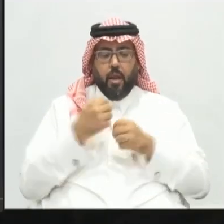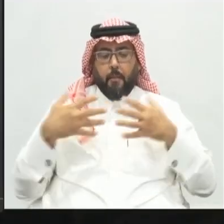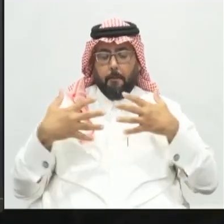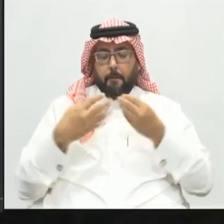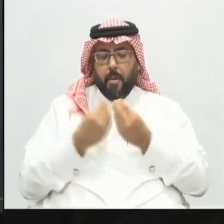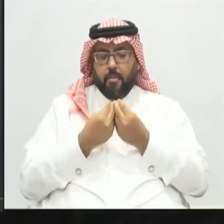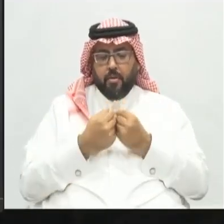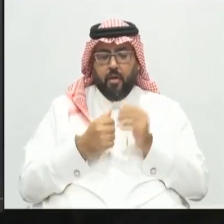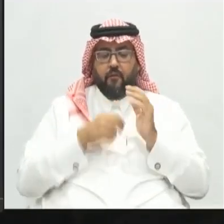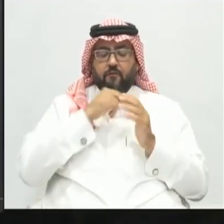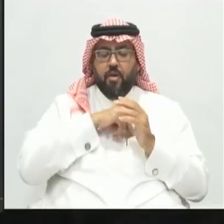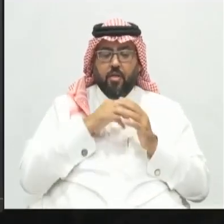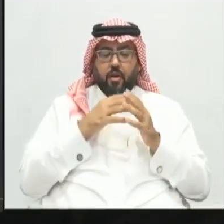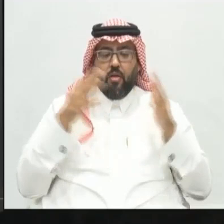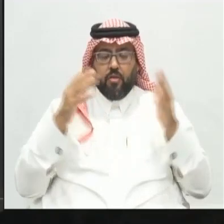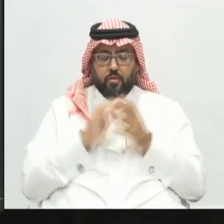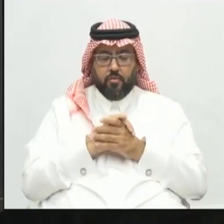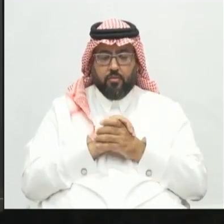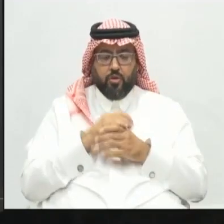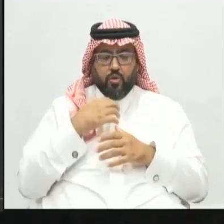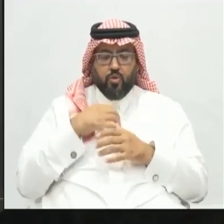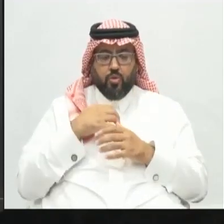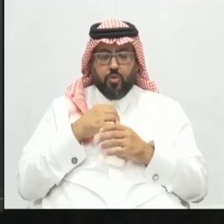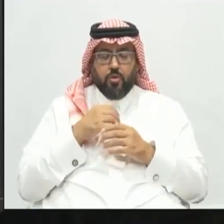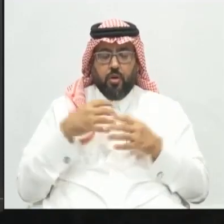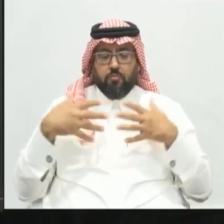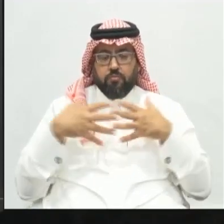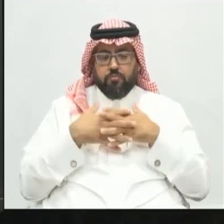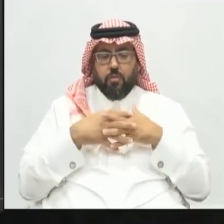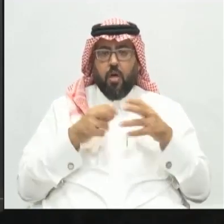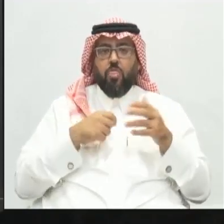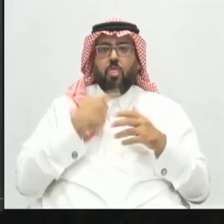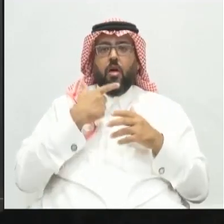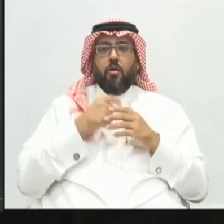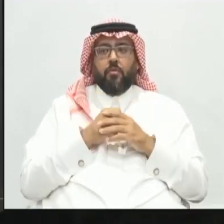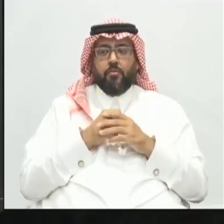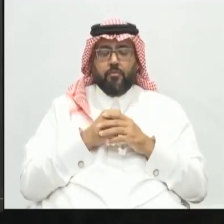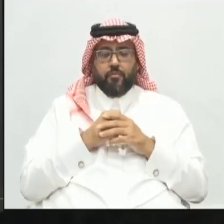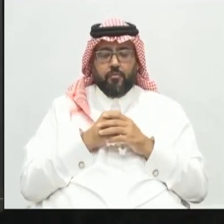كثيره ويعزز الشعور بالانتماء ويعزز الثقه